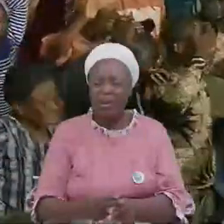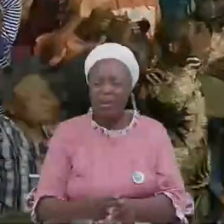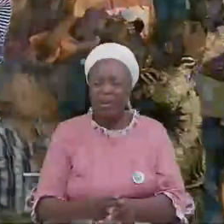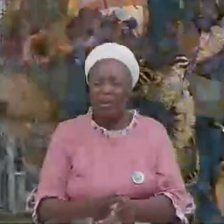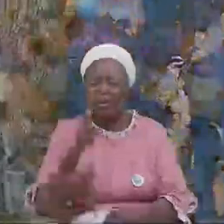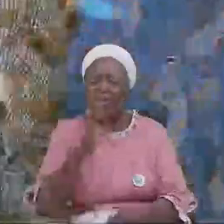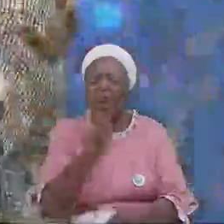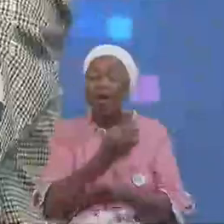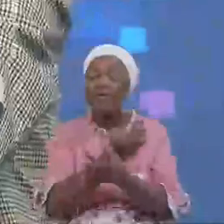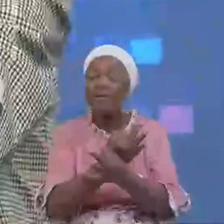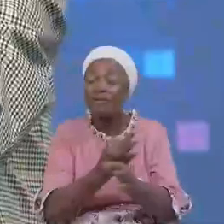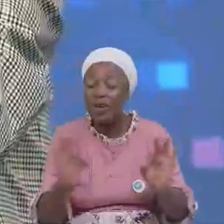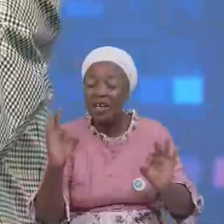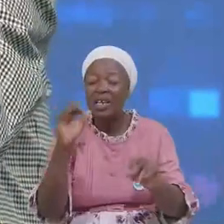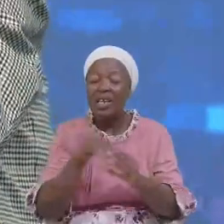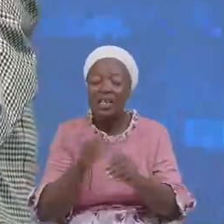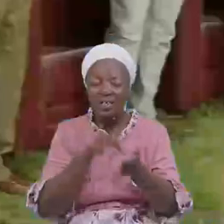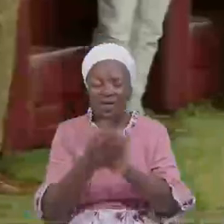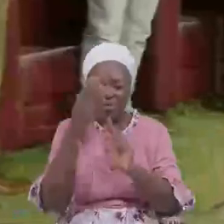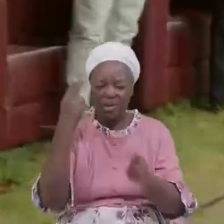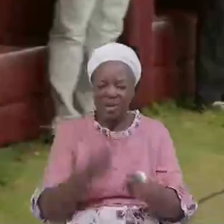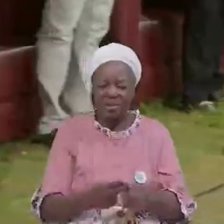Vous êtes libres au nom de Jésus.